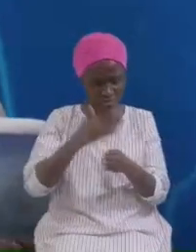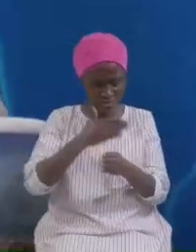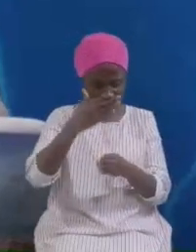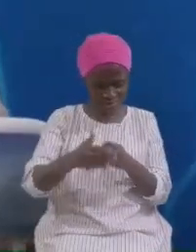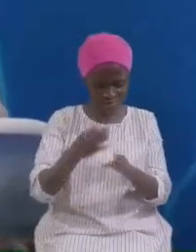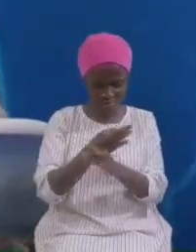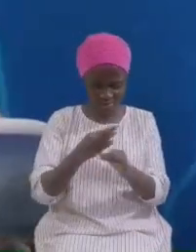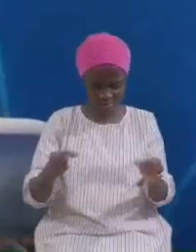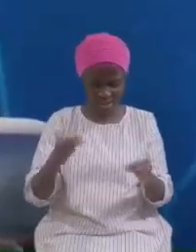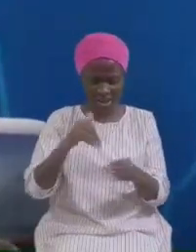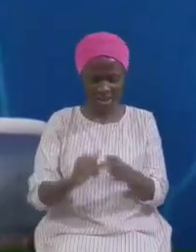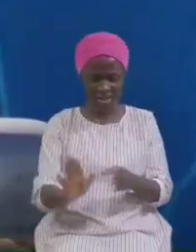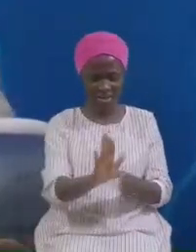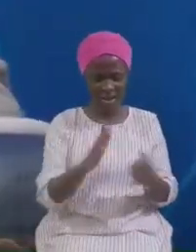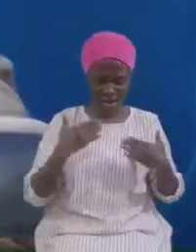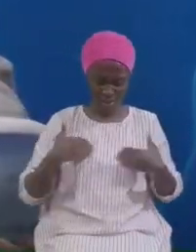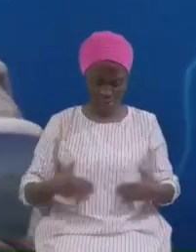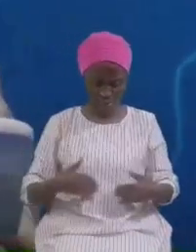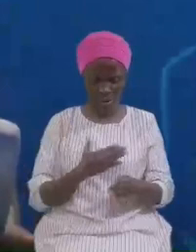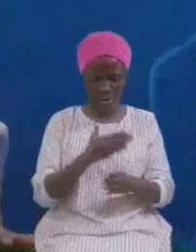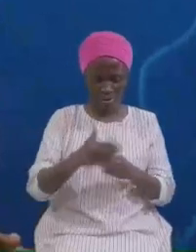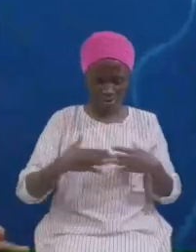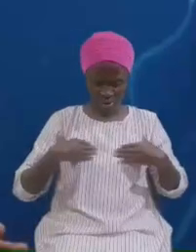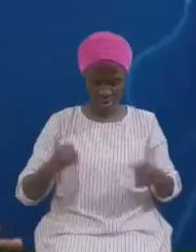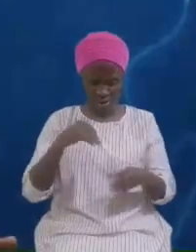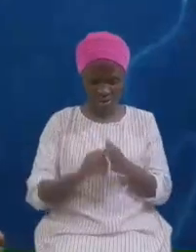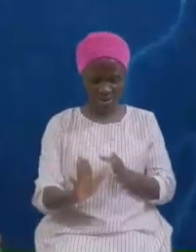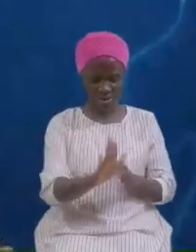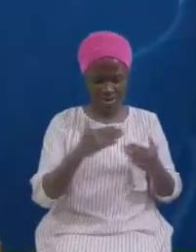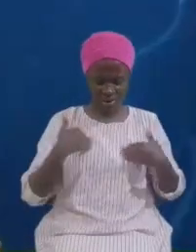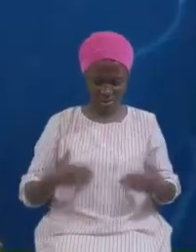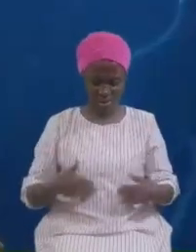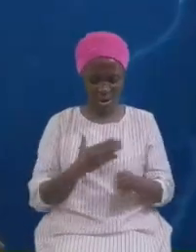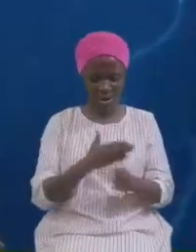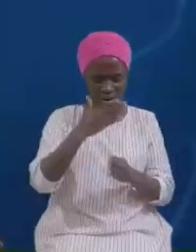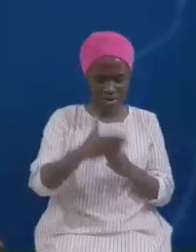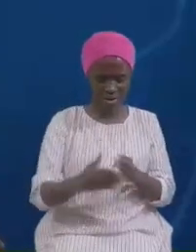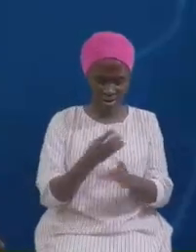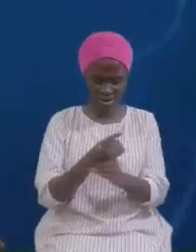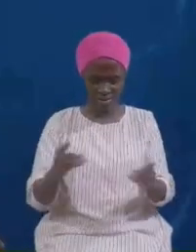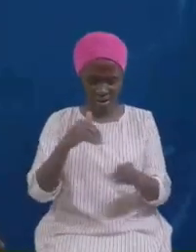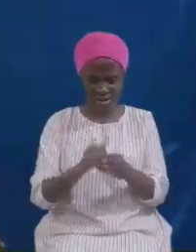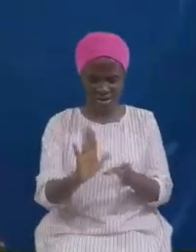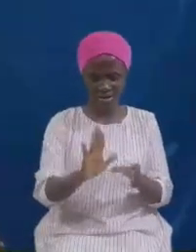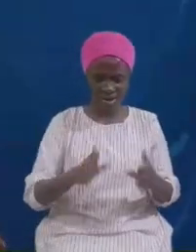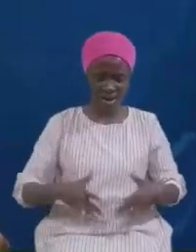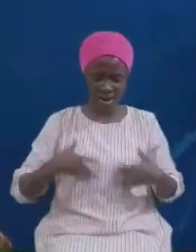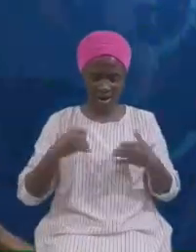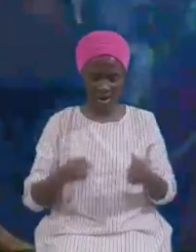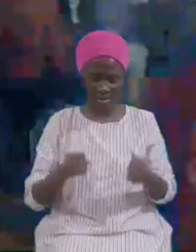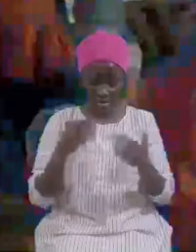libération totale dans le corps, la guérison totale dans le corps, pour la délivrance totale dans leur